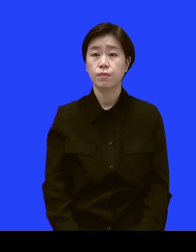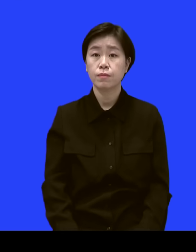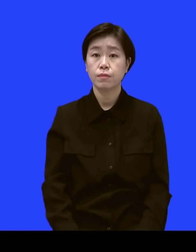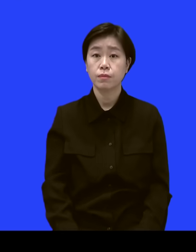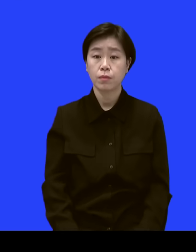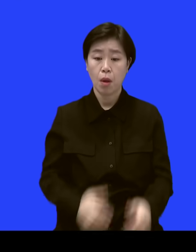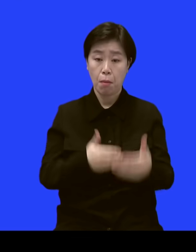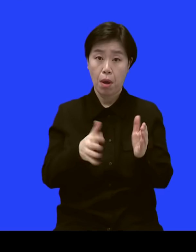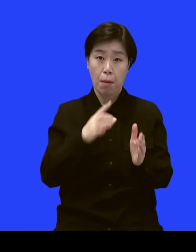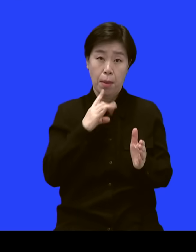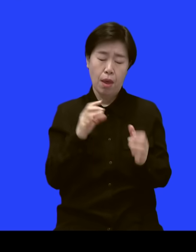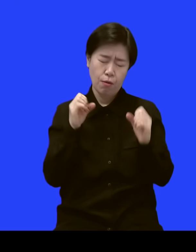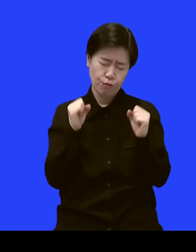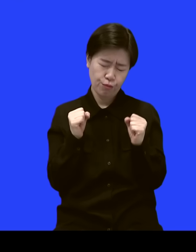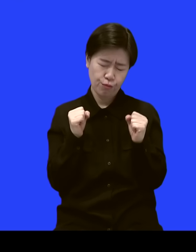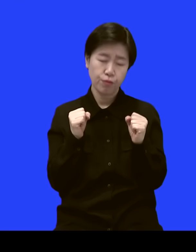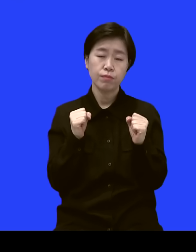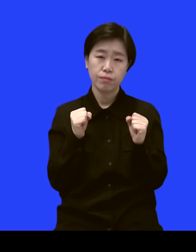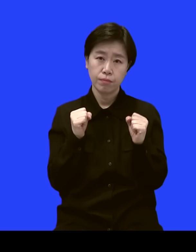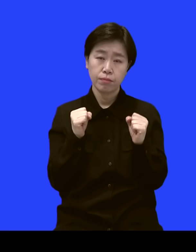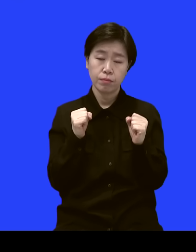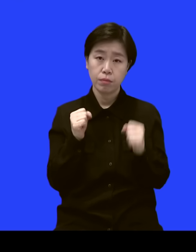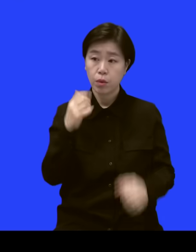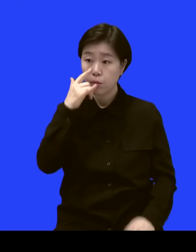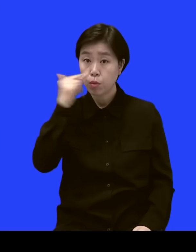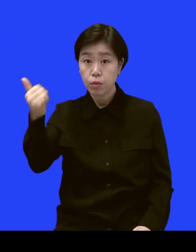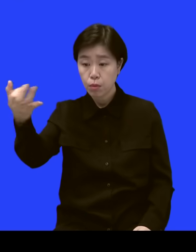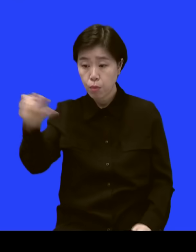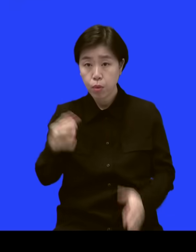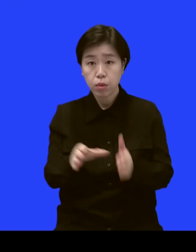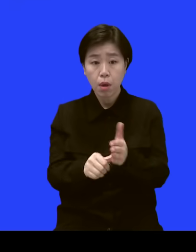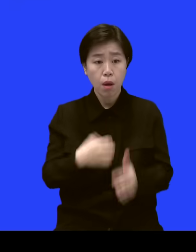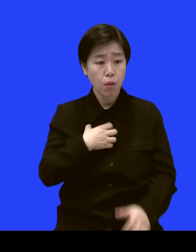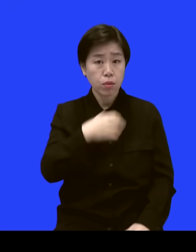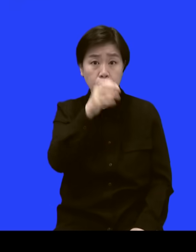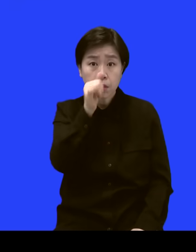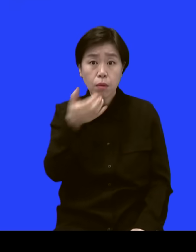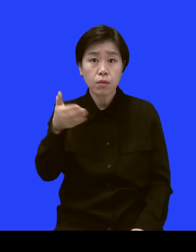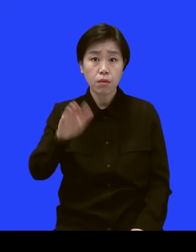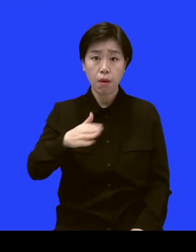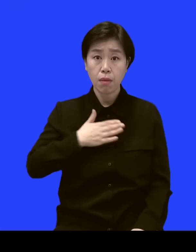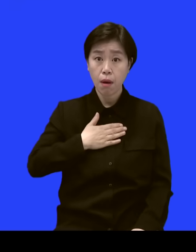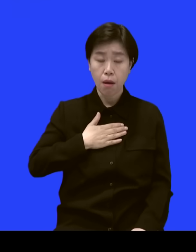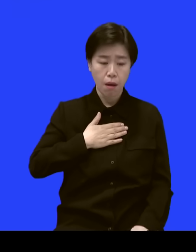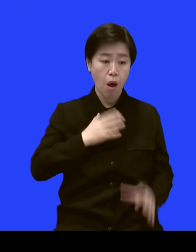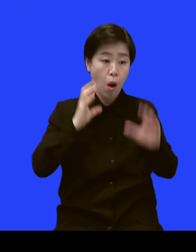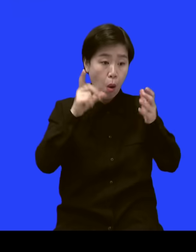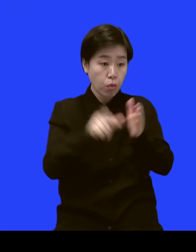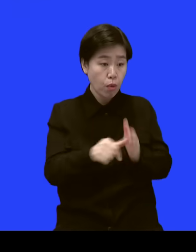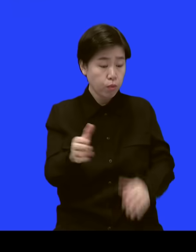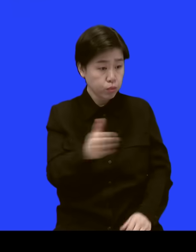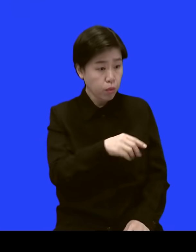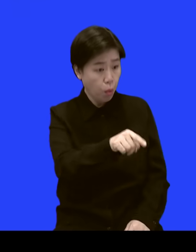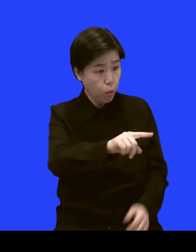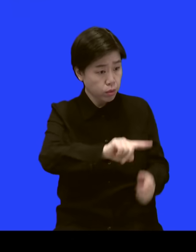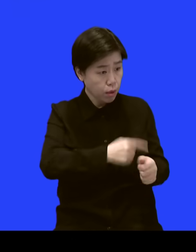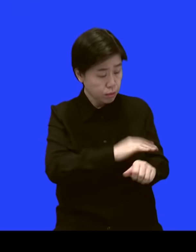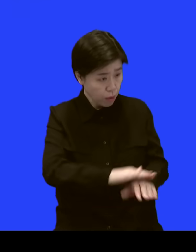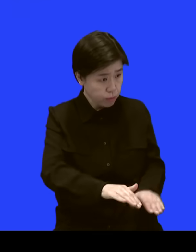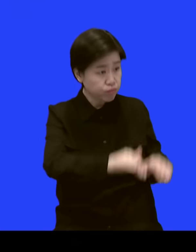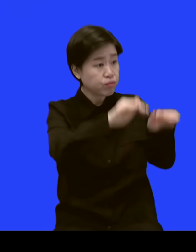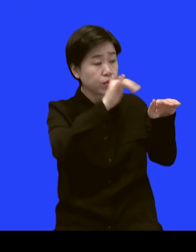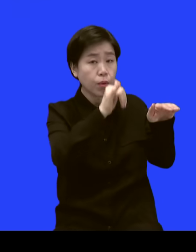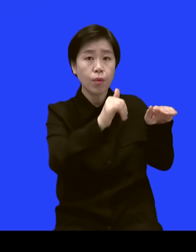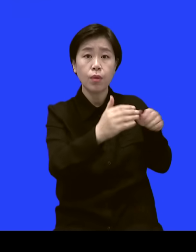진짜 방에만 있었어요. 근데 엄마 아빠도 걱정은 되시는데 얘는 늘 잘했던 애니까. 그렇죠. 그리고 다 큰 어른이니까. 네, 다 큰